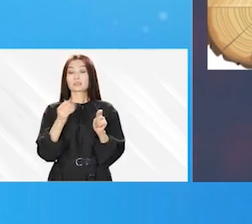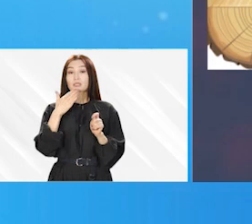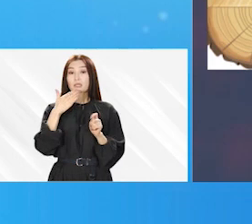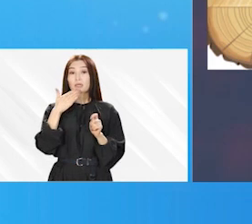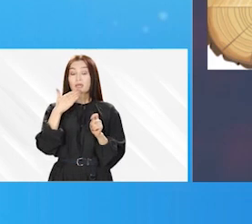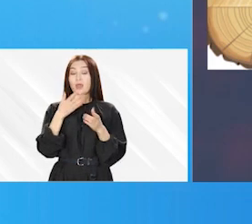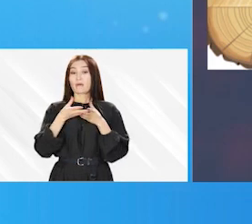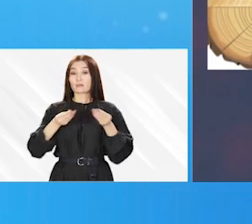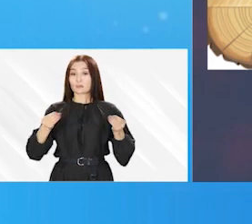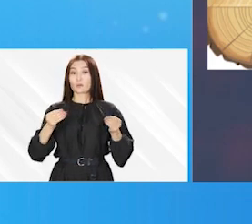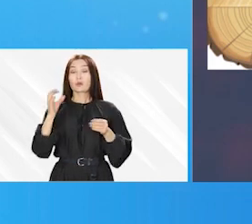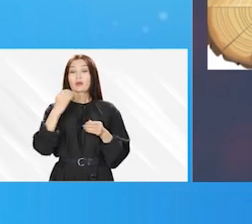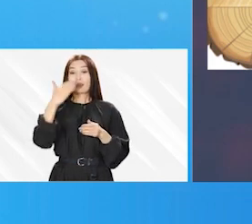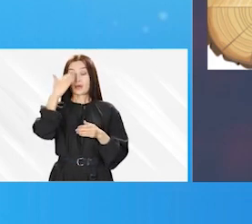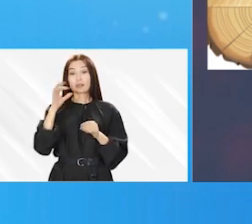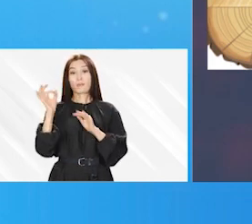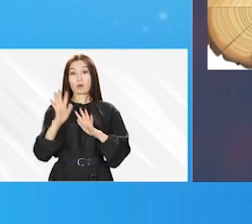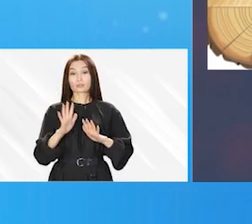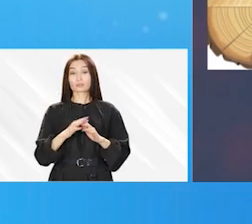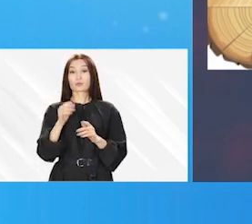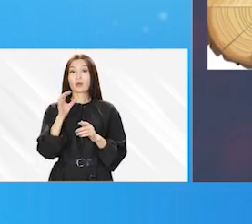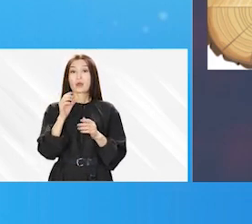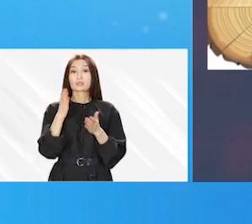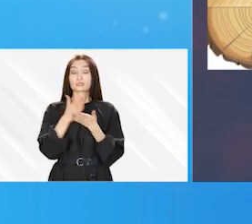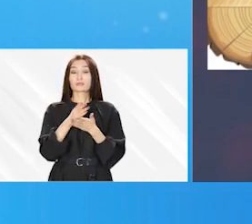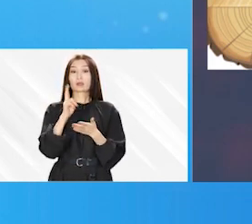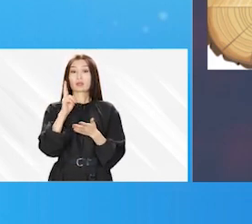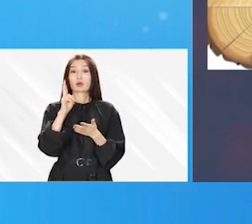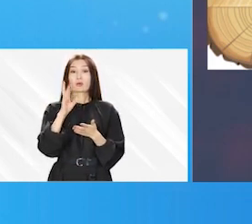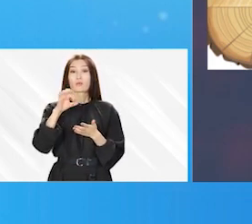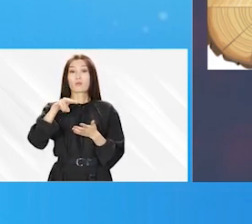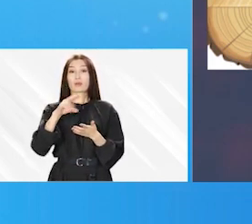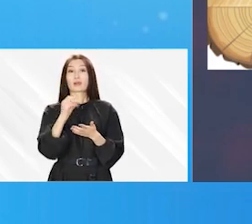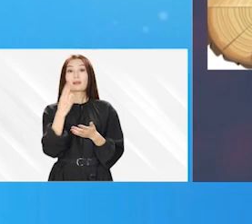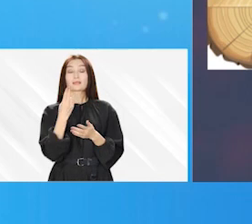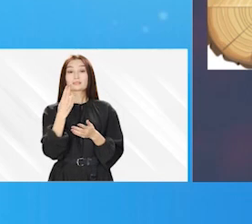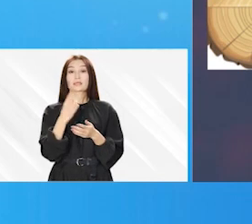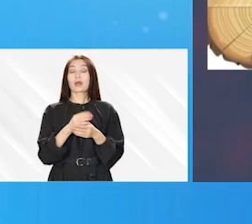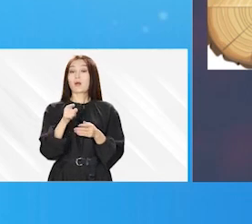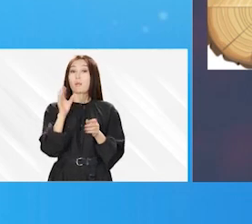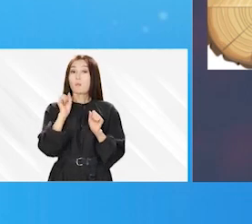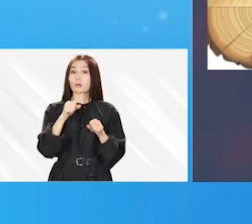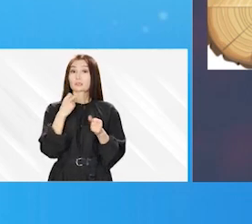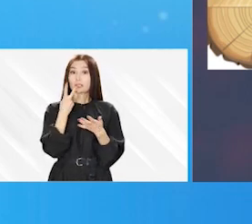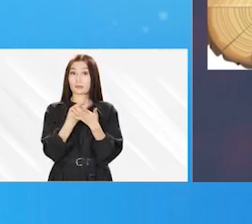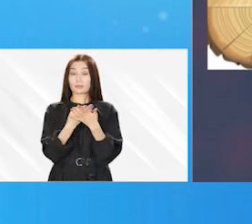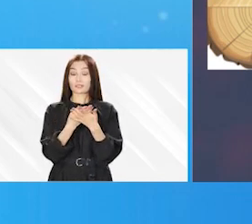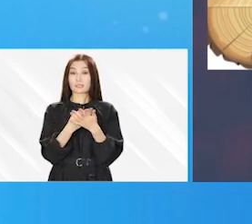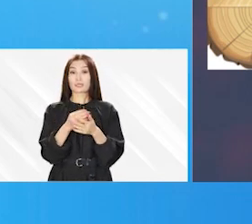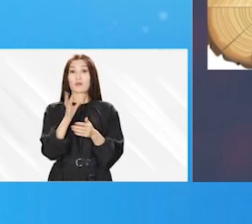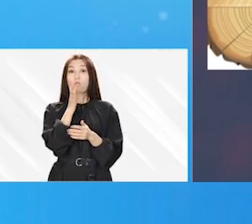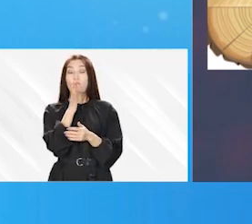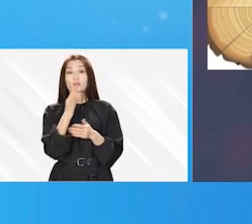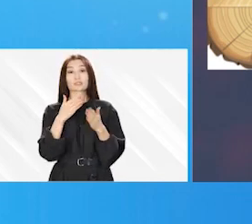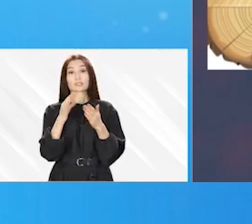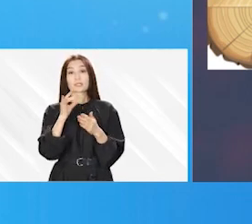осенью составляет годичное кольцо по годичным кольцам можно определить возраст спиленные ветки